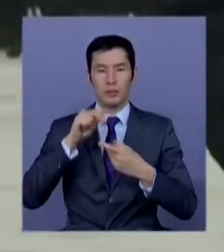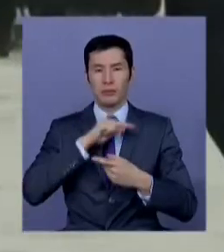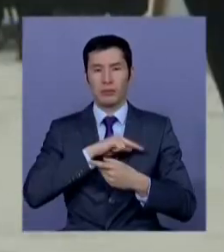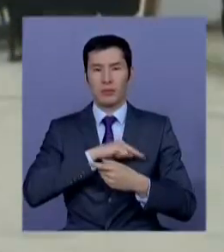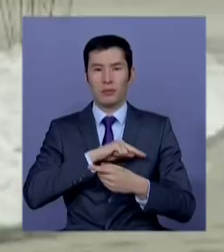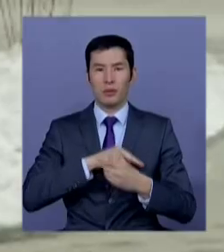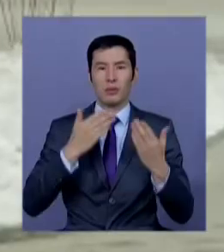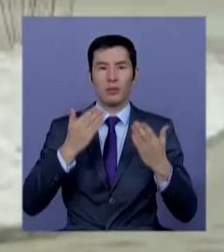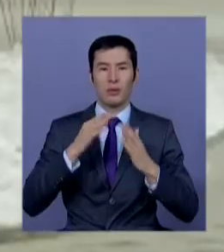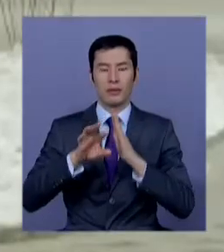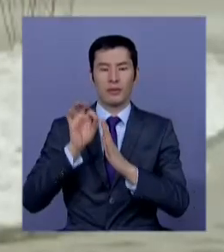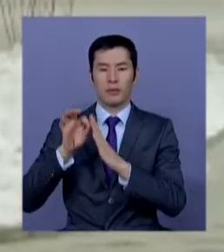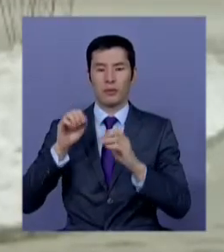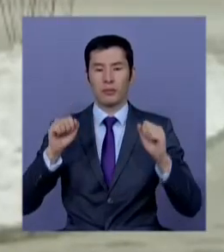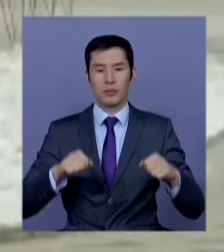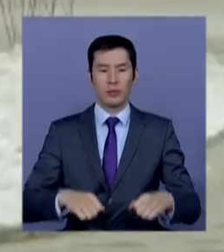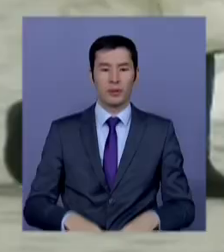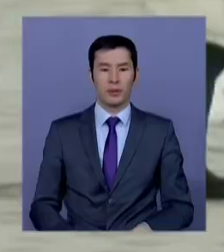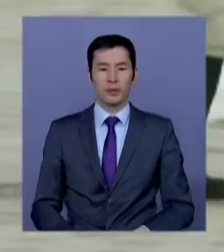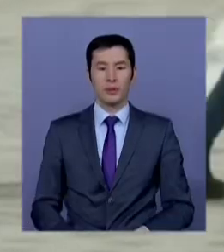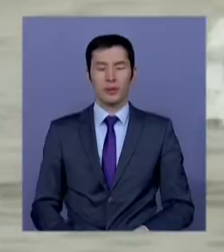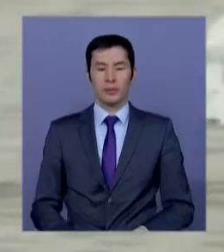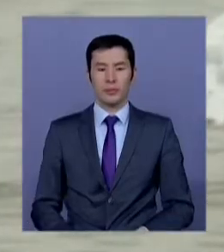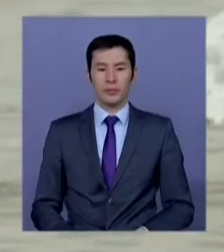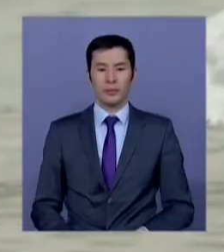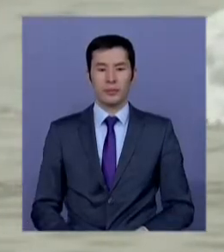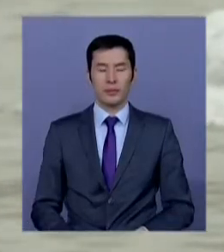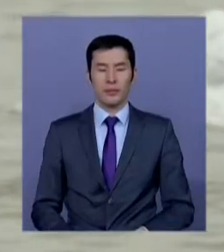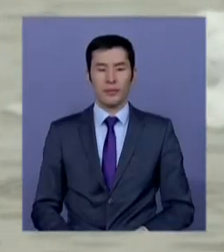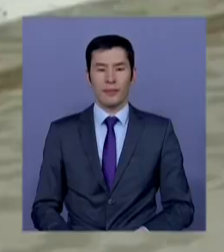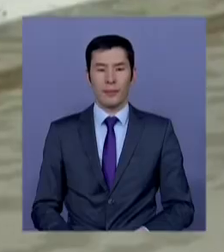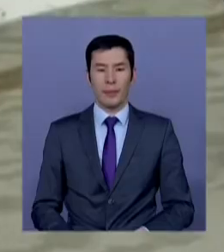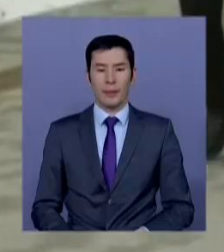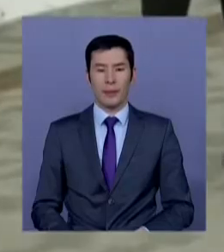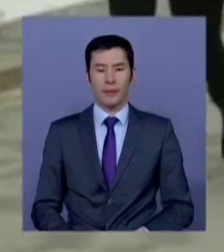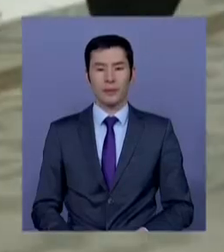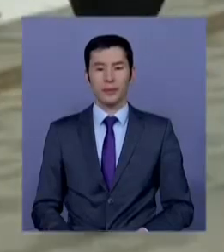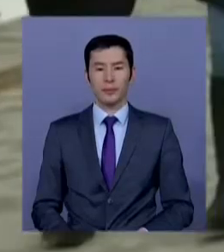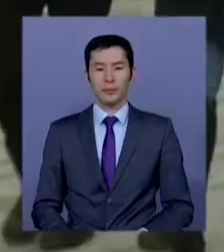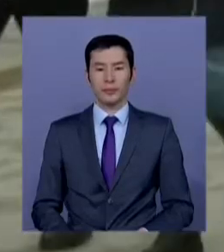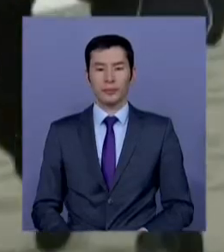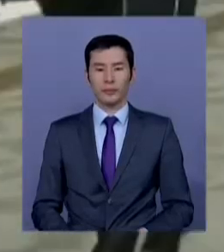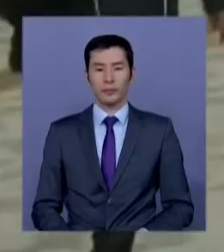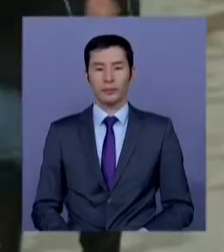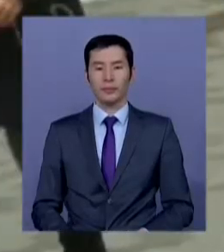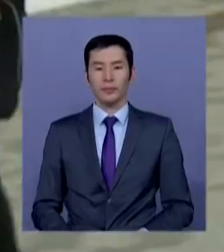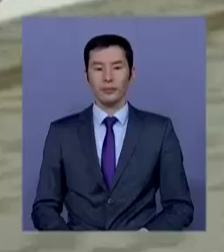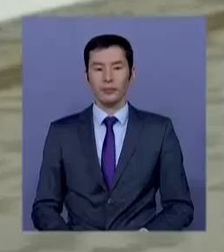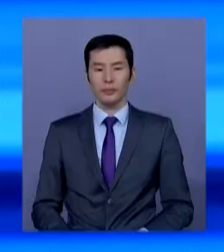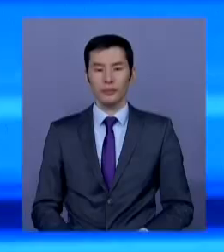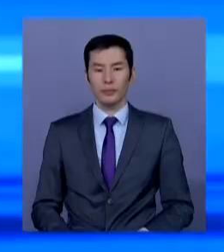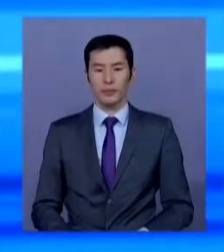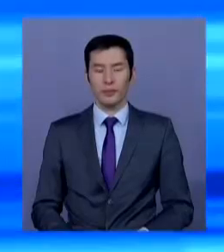жастарды кәсіпкерлікке баулу, интеллектуалдық тұрғыда дамыту басты назарға қойылған. Салтанат Нысанбек, Нұрлан Өтеген, Әли Мұхтаров, Алматы телеарнасы, Нұр-Сұлтан қаласынан.